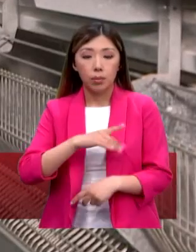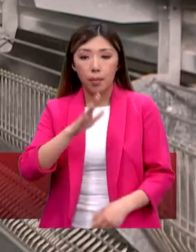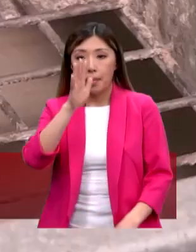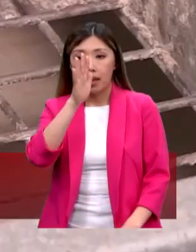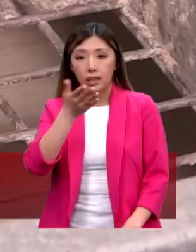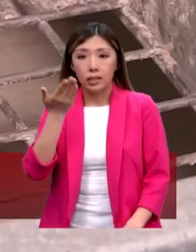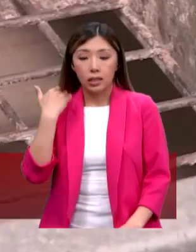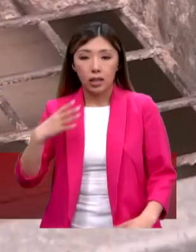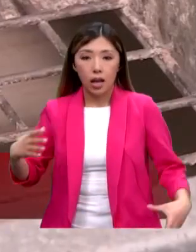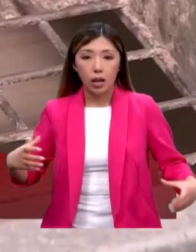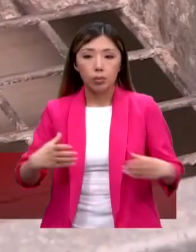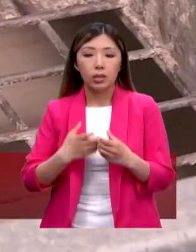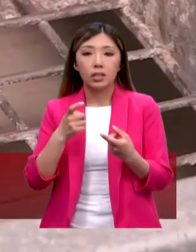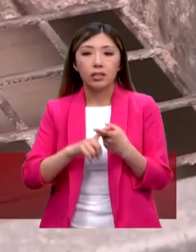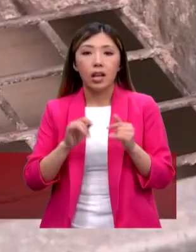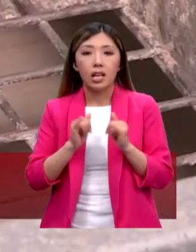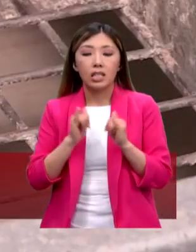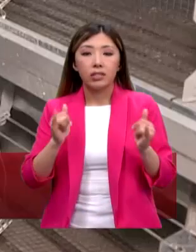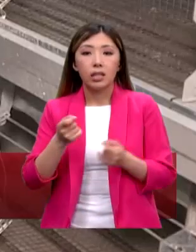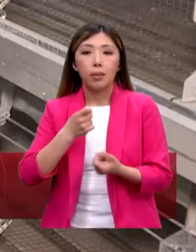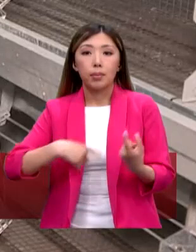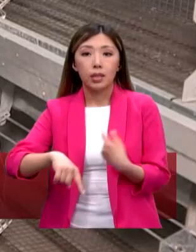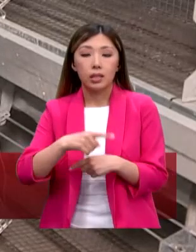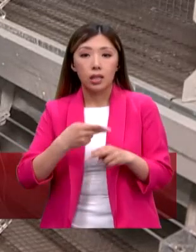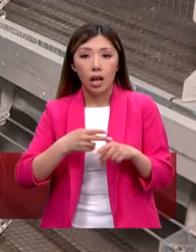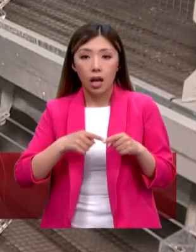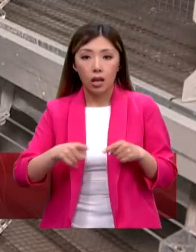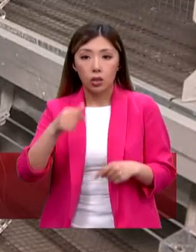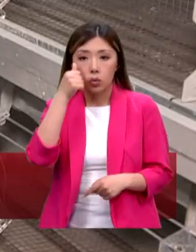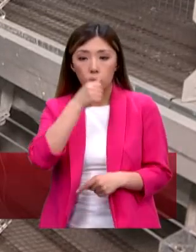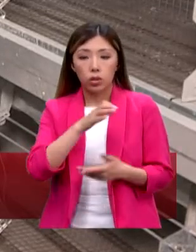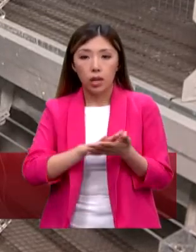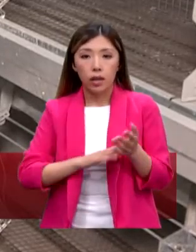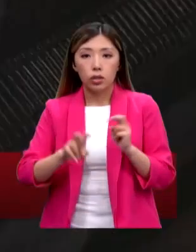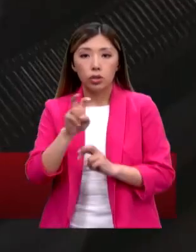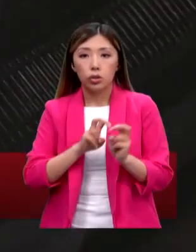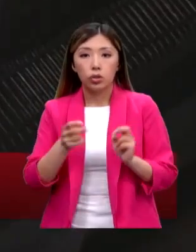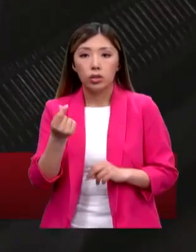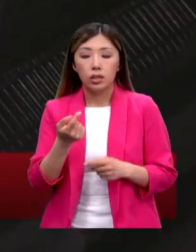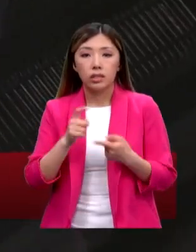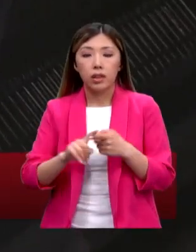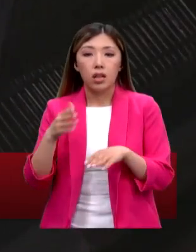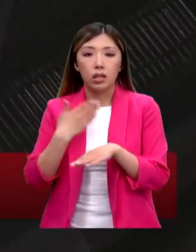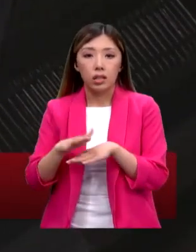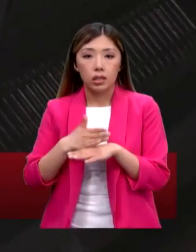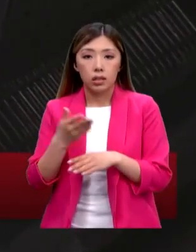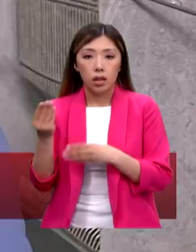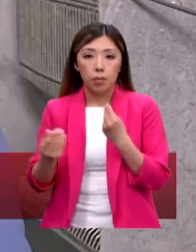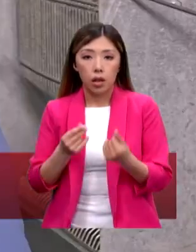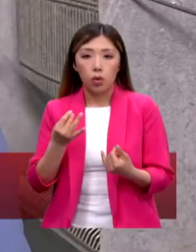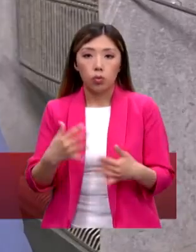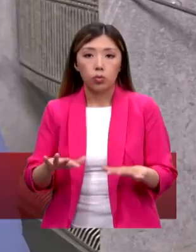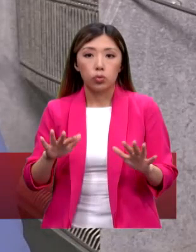назад объединились для развития бизнеса. Правда, все эти годы люди в постоянном поиске денег, чтобы выплатить кредиты. Говорят, сил уже нет.